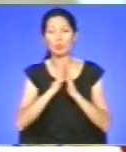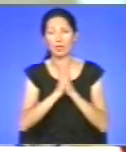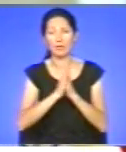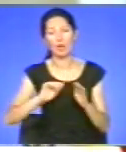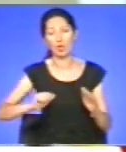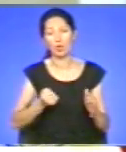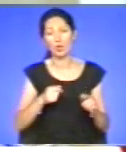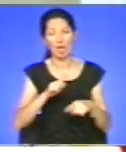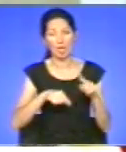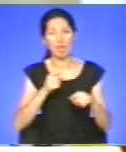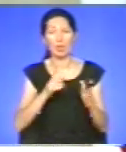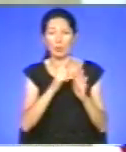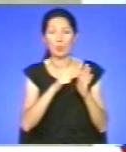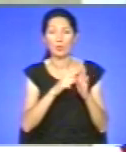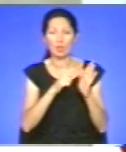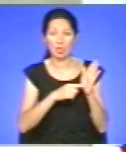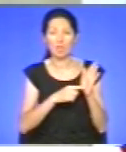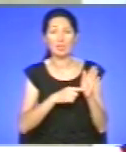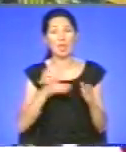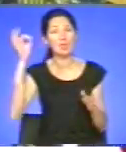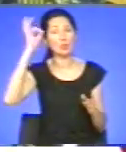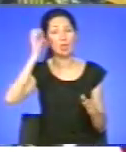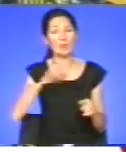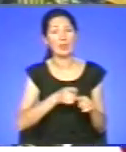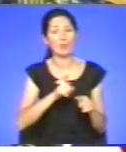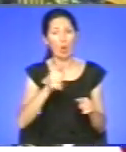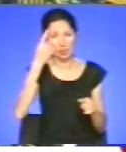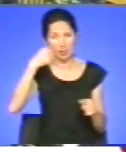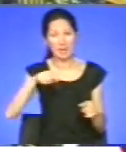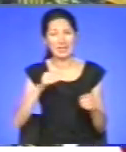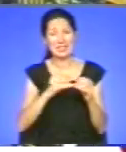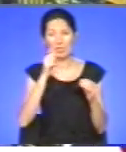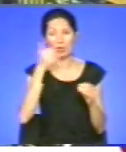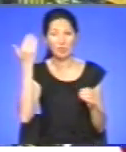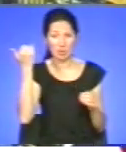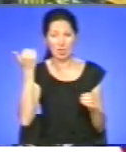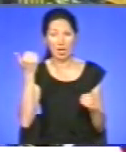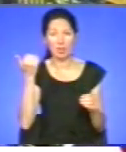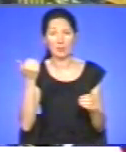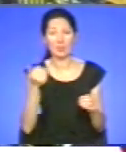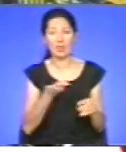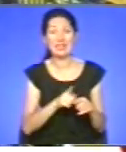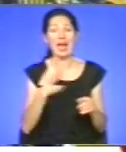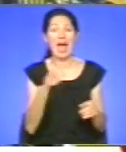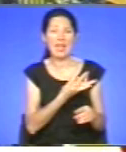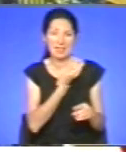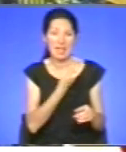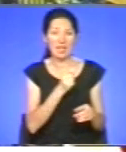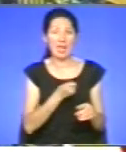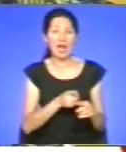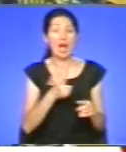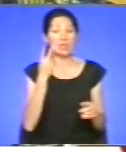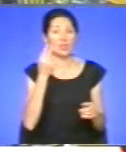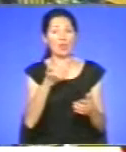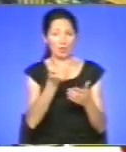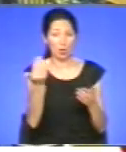спогадами, яким його знали 10 років тому. Та енергія, яка завжди від нього йшла, та позитив, той такий оптимізм,